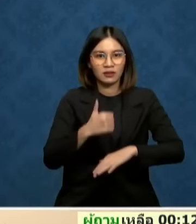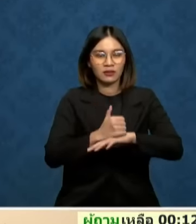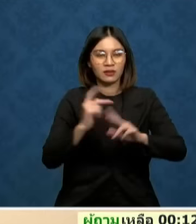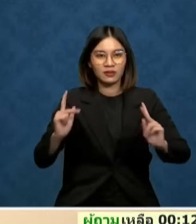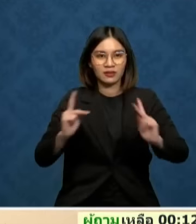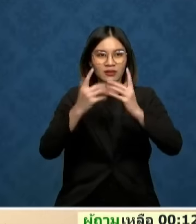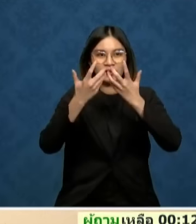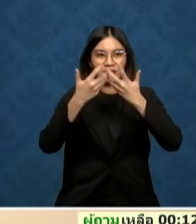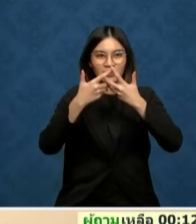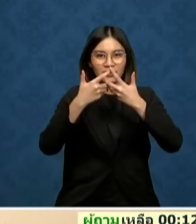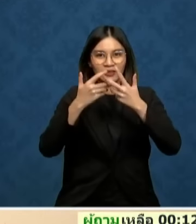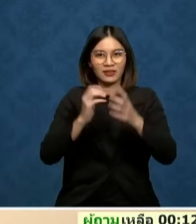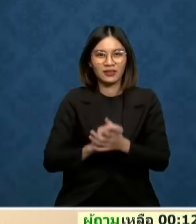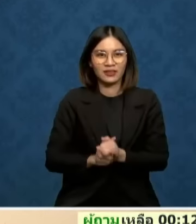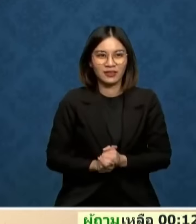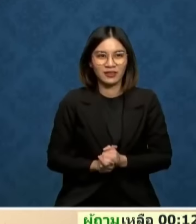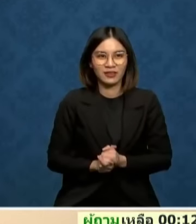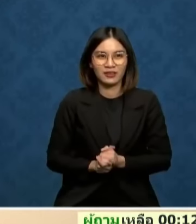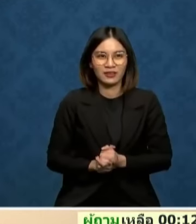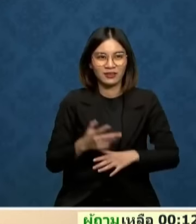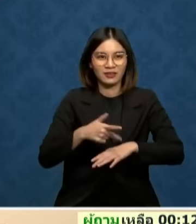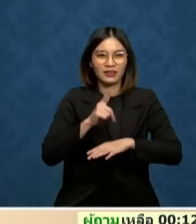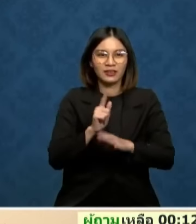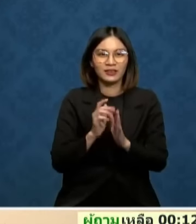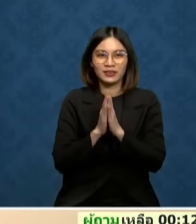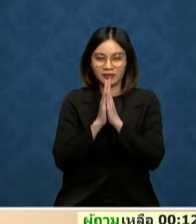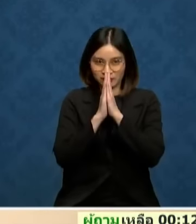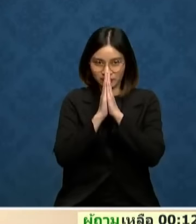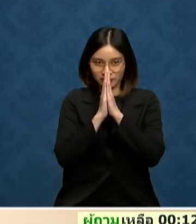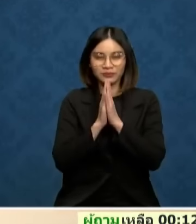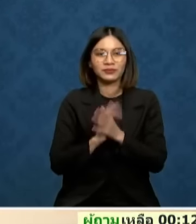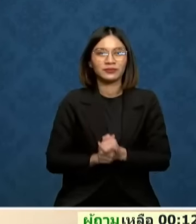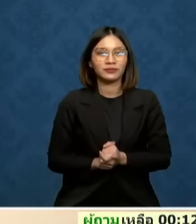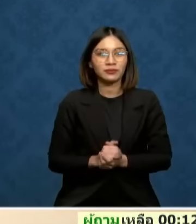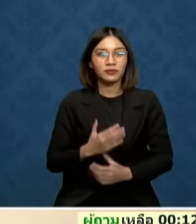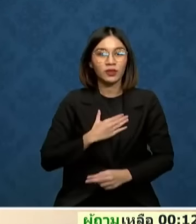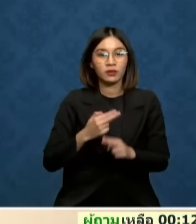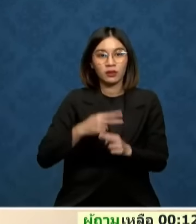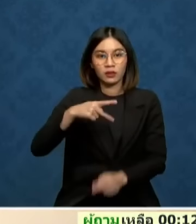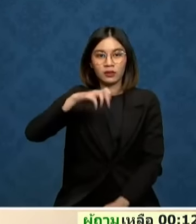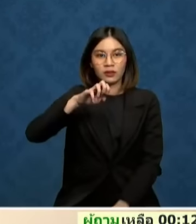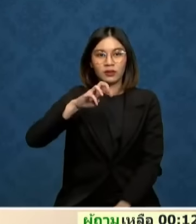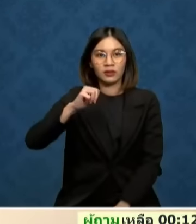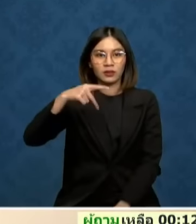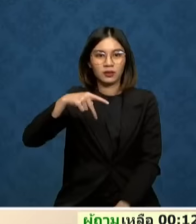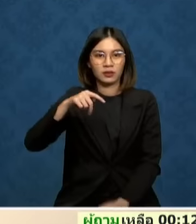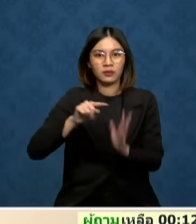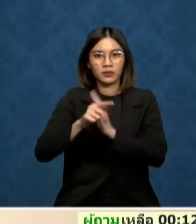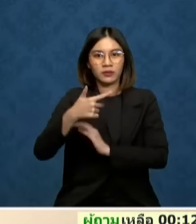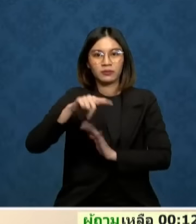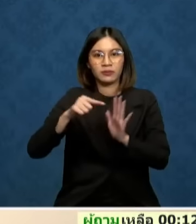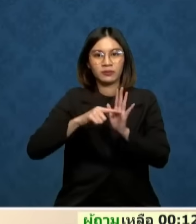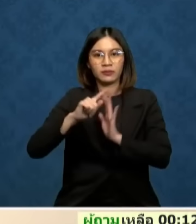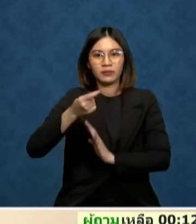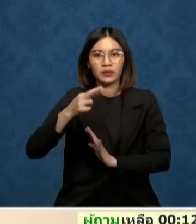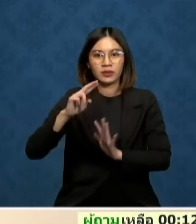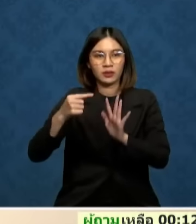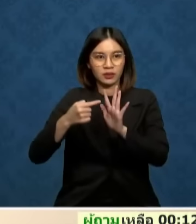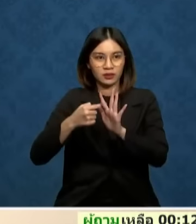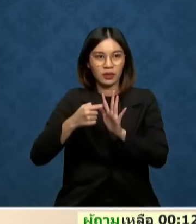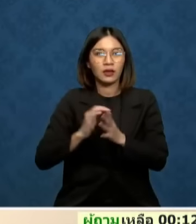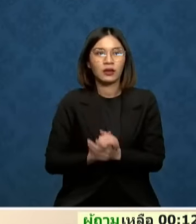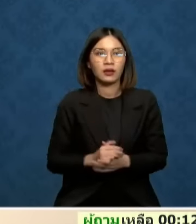หกรรมครับ ค่ะกราบเรียนท่านประธานสภาผู้แทนราษฎรที่เคารพค่ะพิมพ์ภัทราวิชัยกุลสมาชิกสภาผู้แทนราษฎรนครศรีธรรมรา